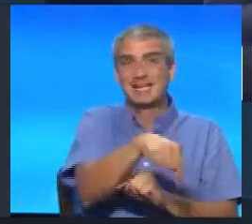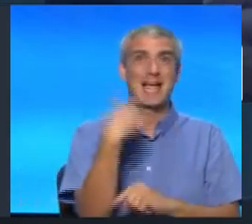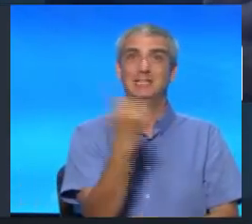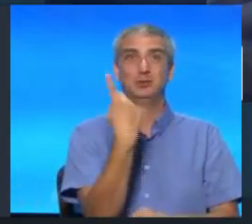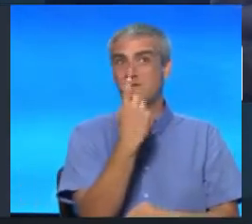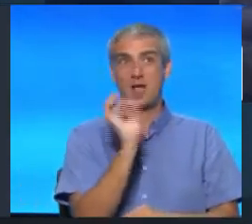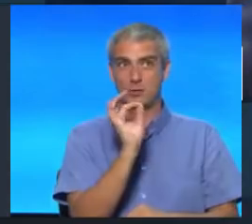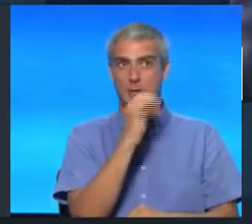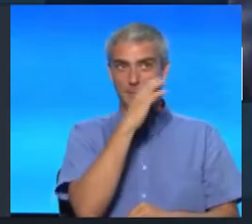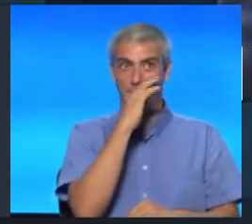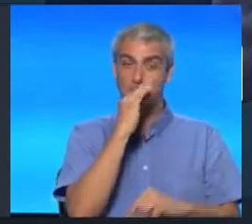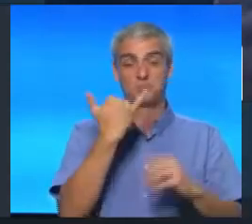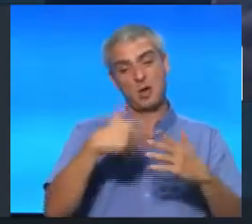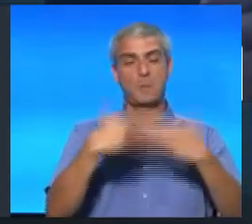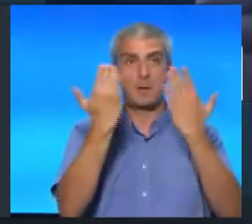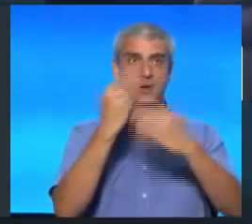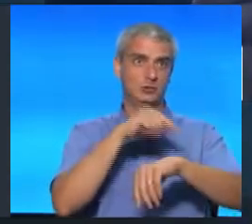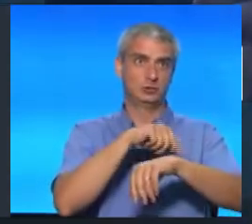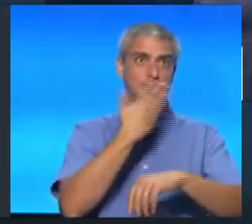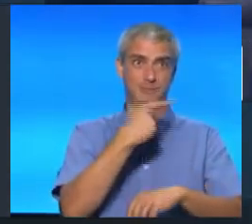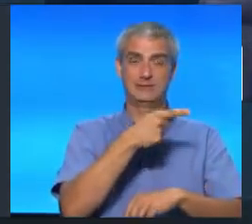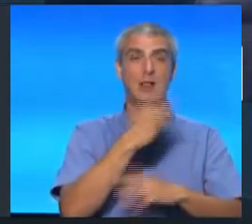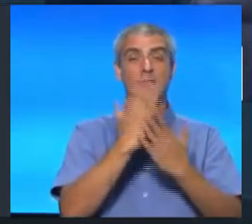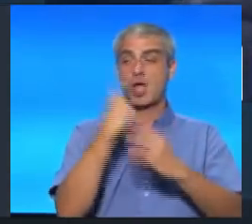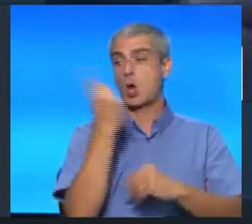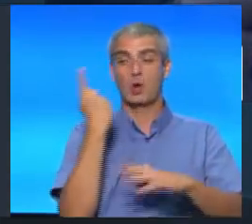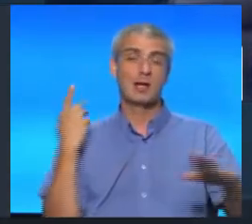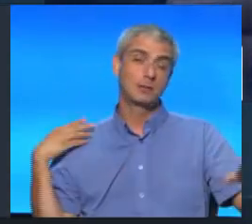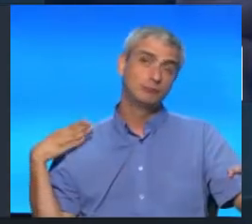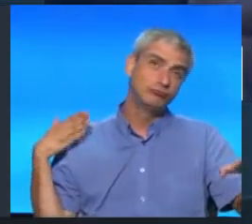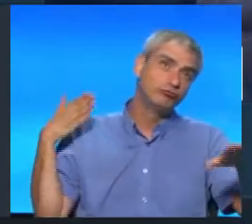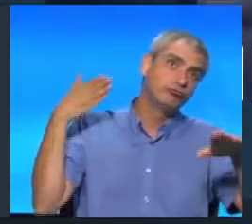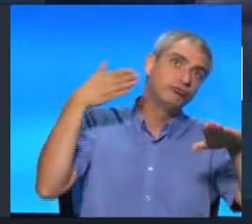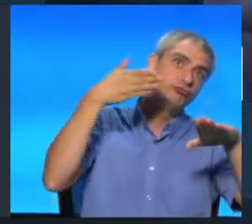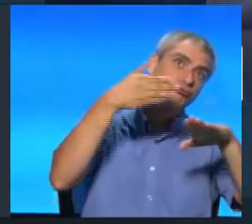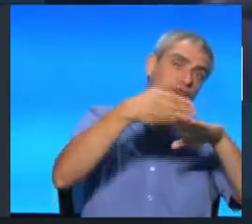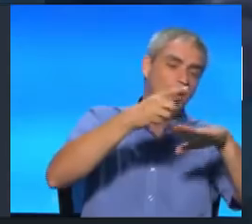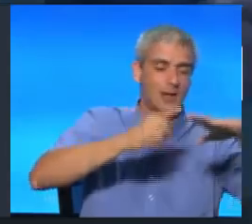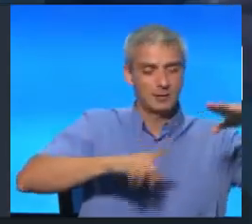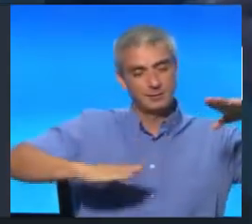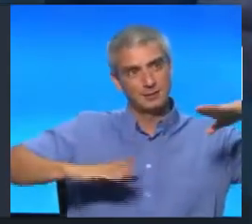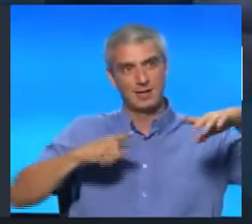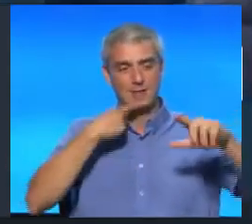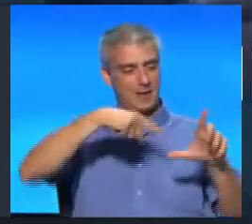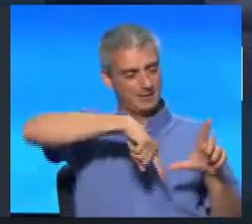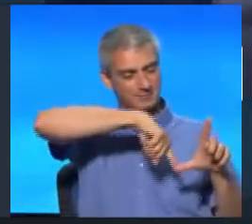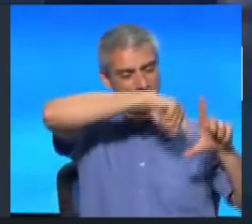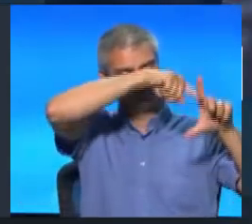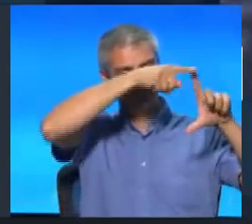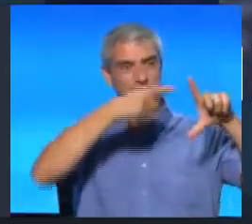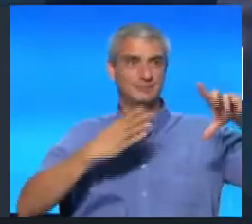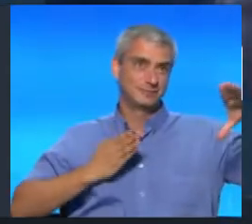העיקרית תהיה רק לפנות בוקר לפי שעונכם, כאשר ההוריקן הזה יטפס לאורך מפרץ מקסיקו, לאורך החוף המערבי